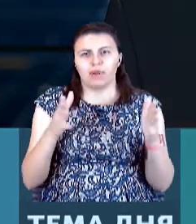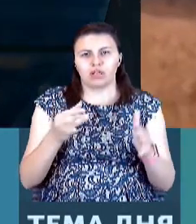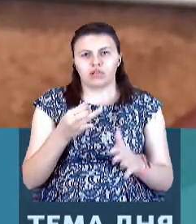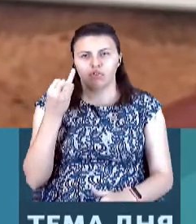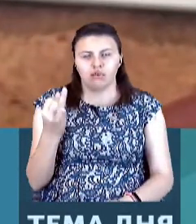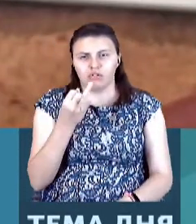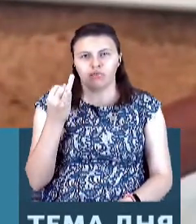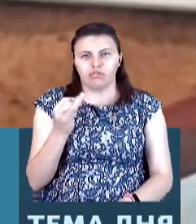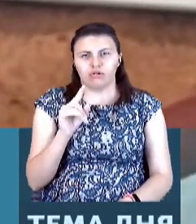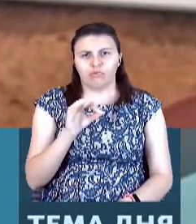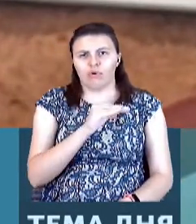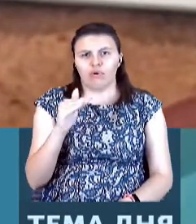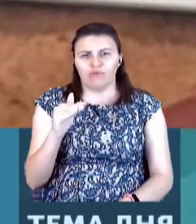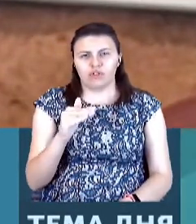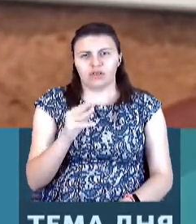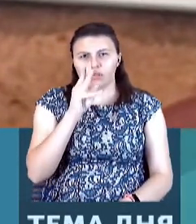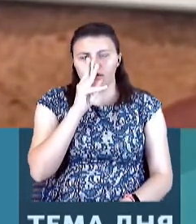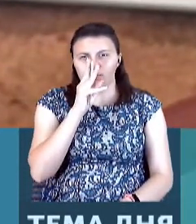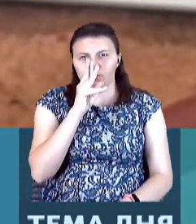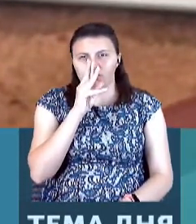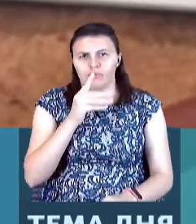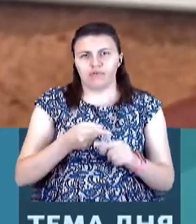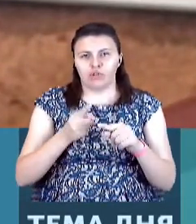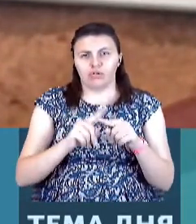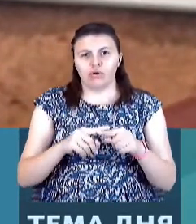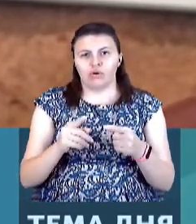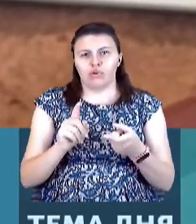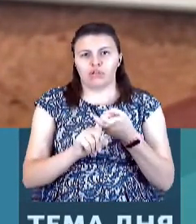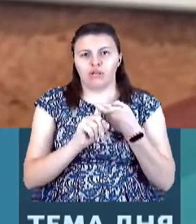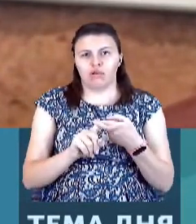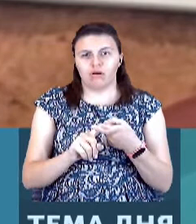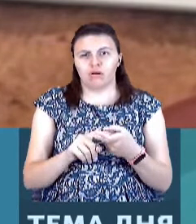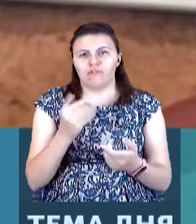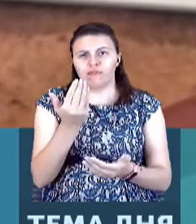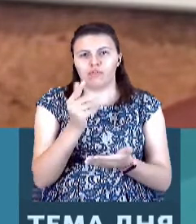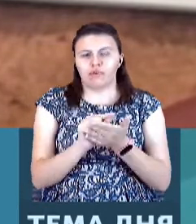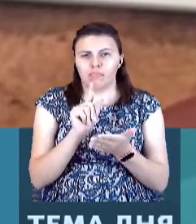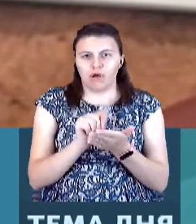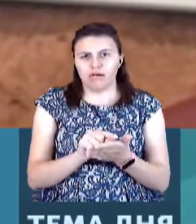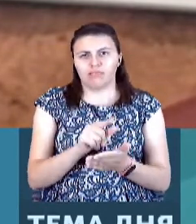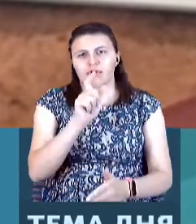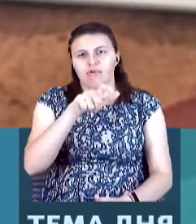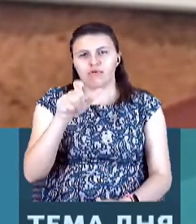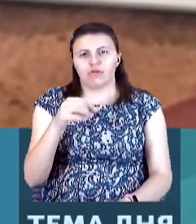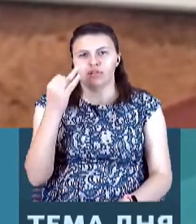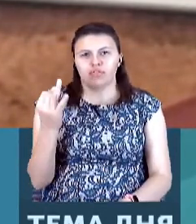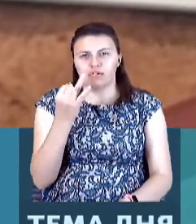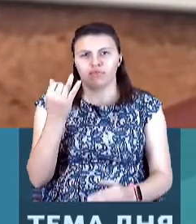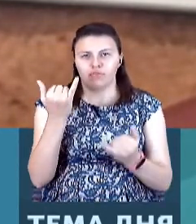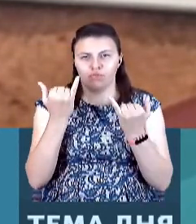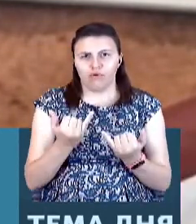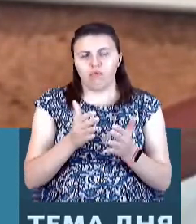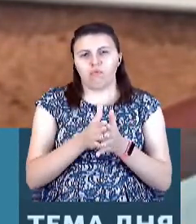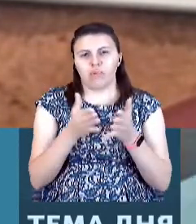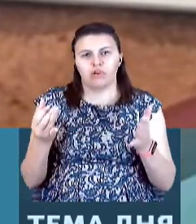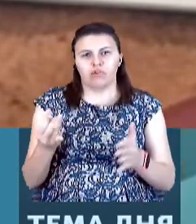отримати офіційну заробітну плату, тому що від цього залежать прямо вже їхні пенсії. Люди сьогодні зацікавлені, мають більше зацікавлені